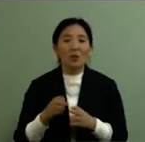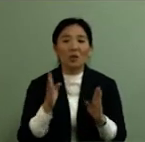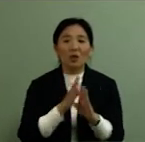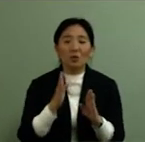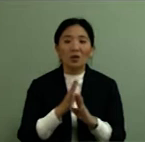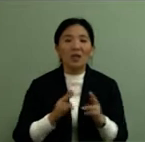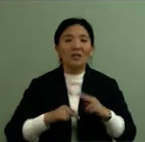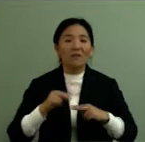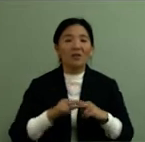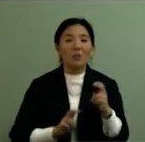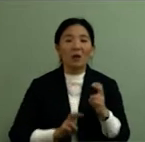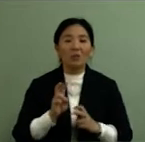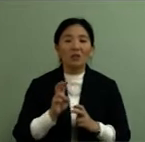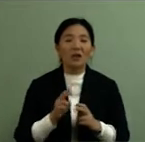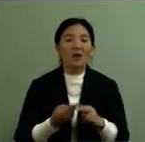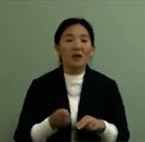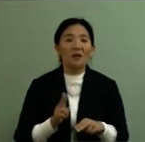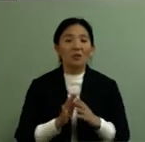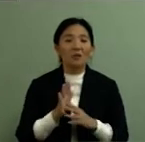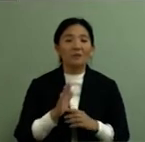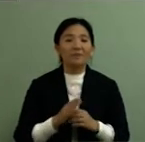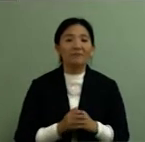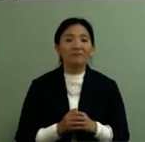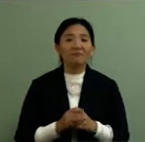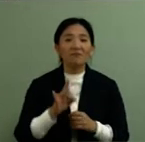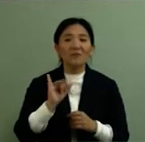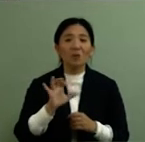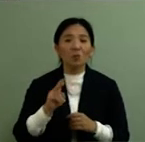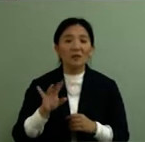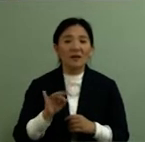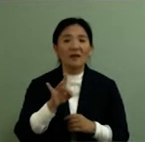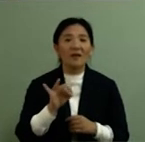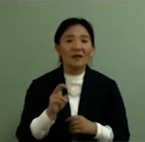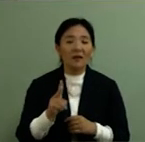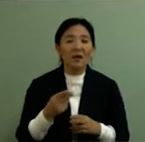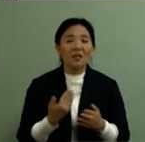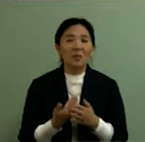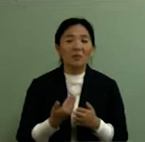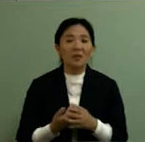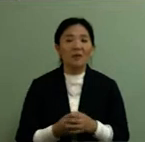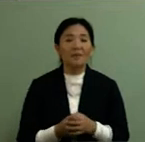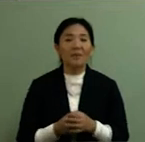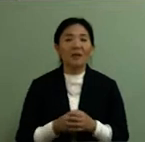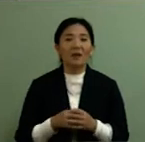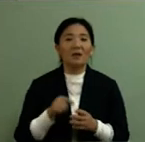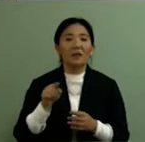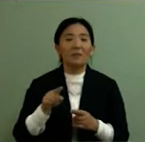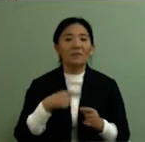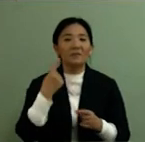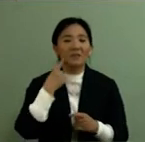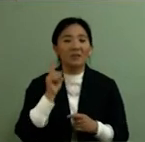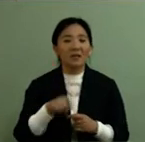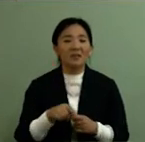Строительство промышленных предприятий, ребята, строительство на русле рек, например, дамб, как мы с вами